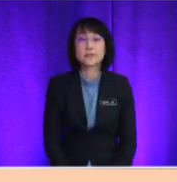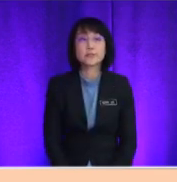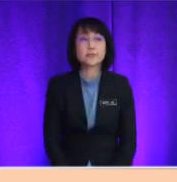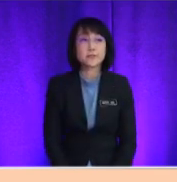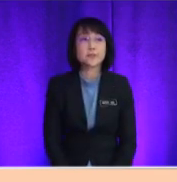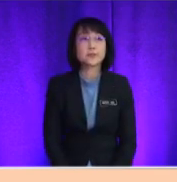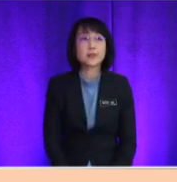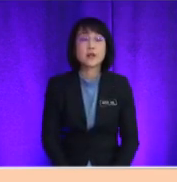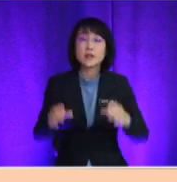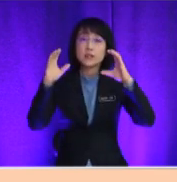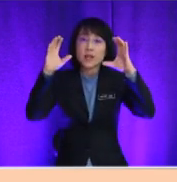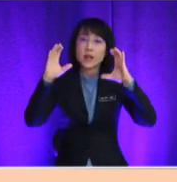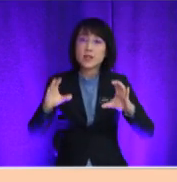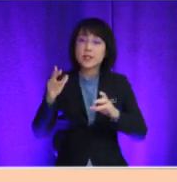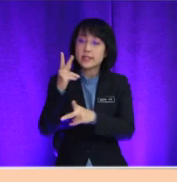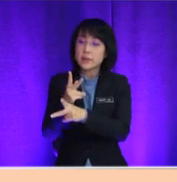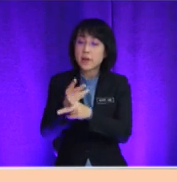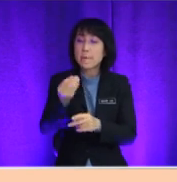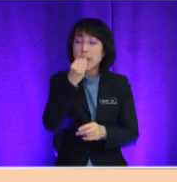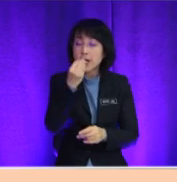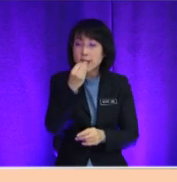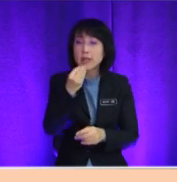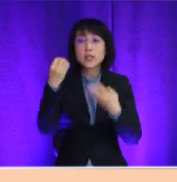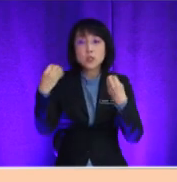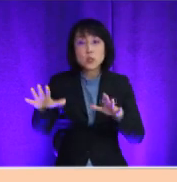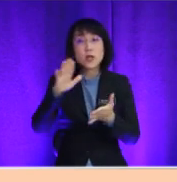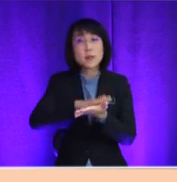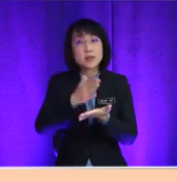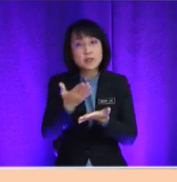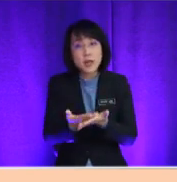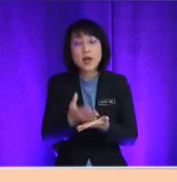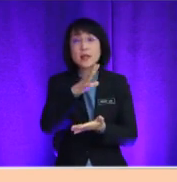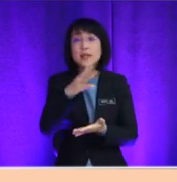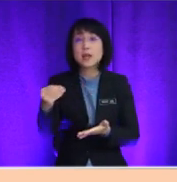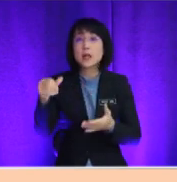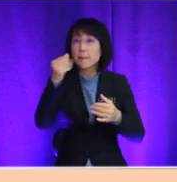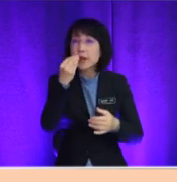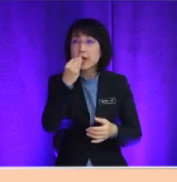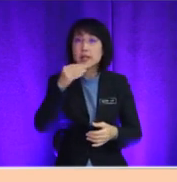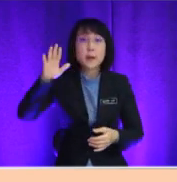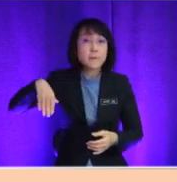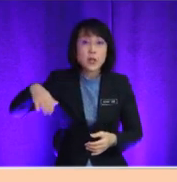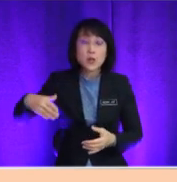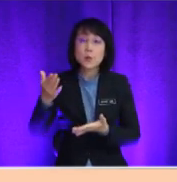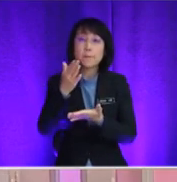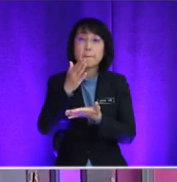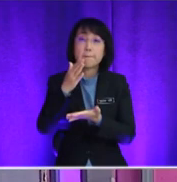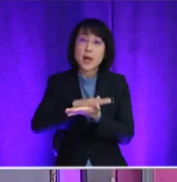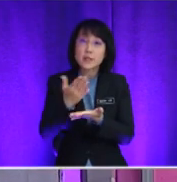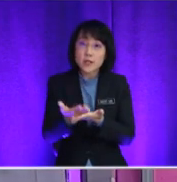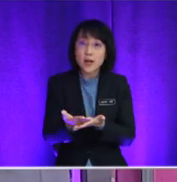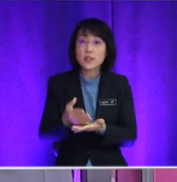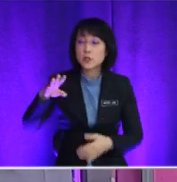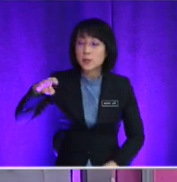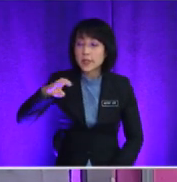tidak masak diletakkan berhampiran jadi bakteria yang tak masak boleh pergi ke makanan masa itu yang